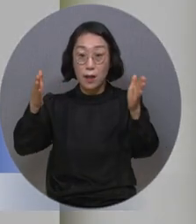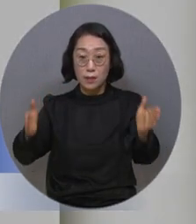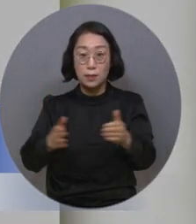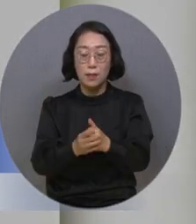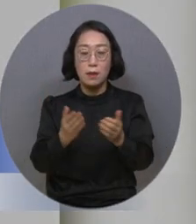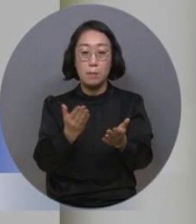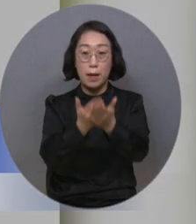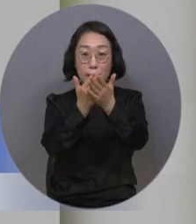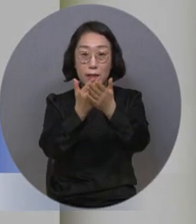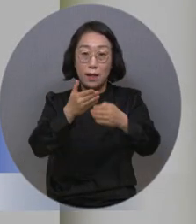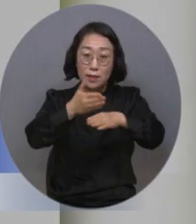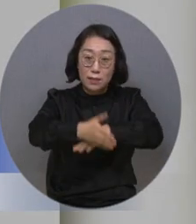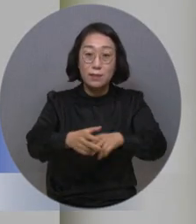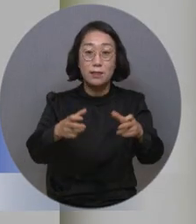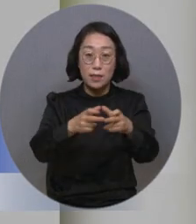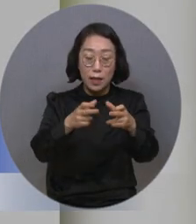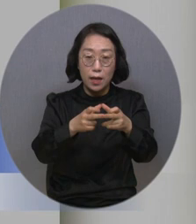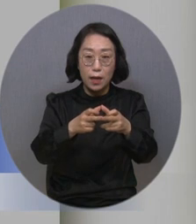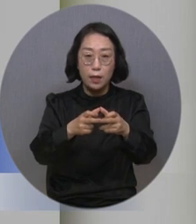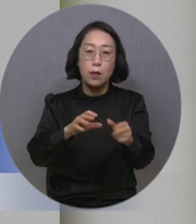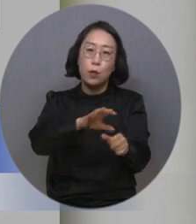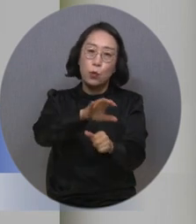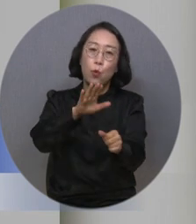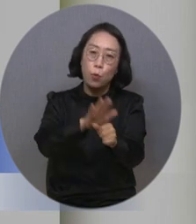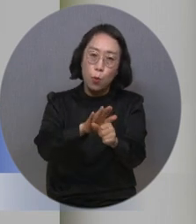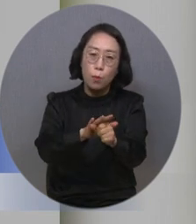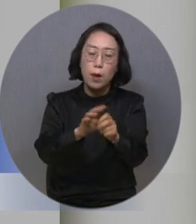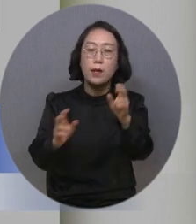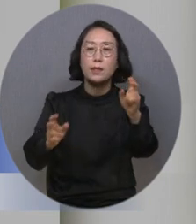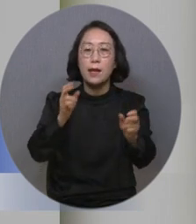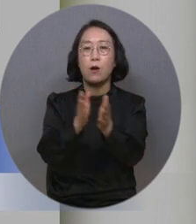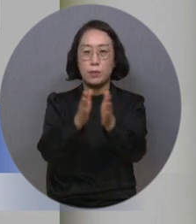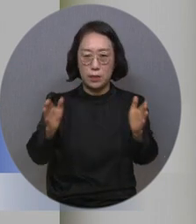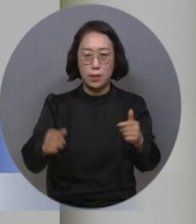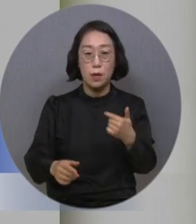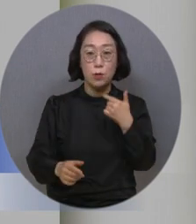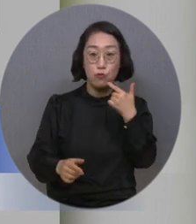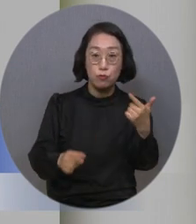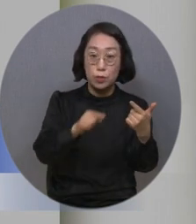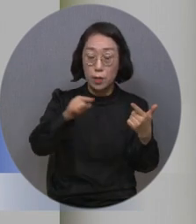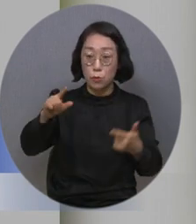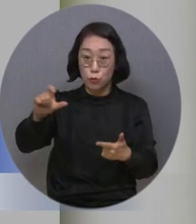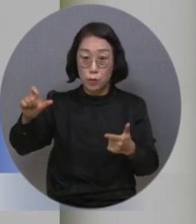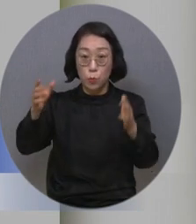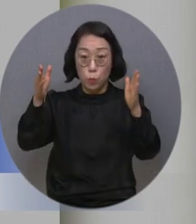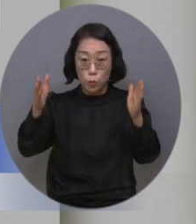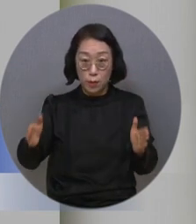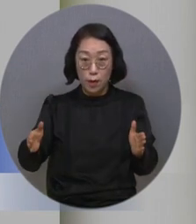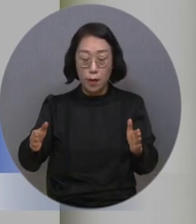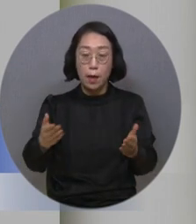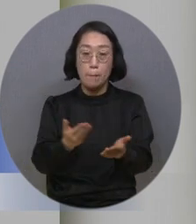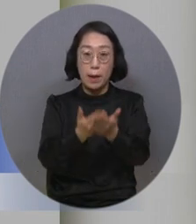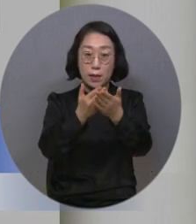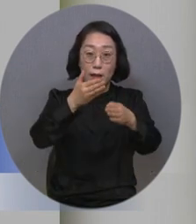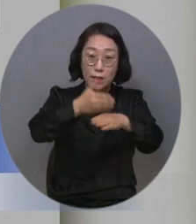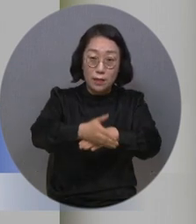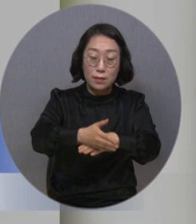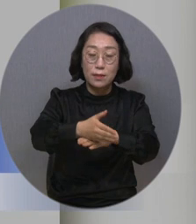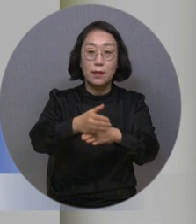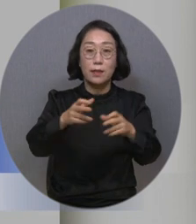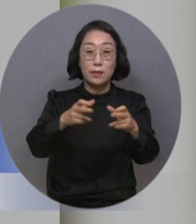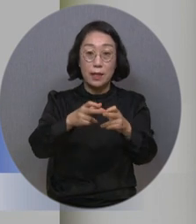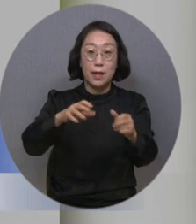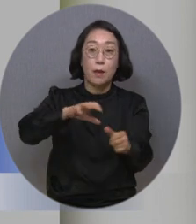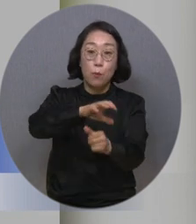발달장애인 긴급 돌봄 시범사업을 시작합니다 만 6세에서 65세 미만 발달장애인의 보호자는